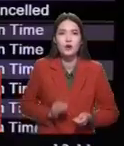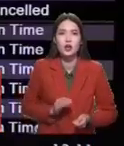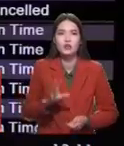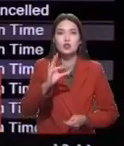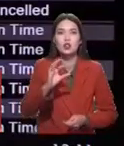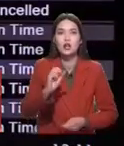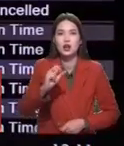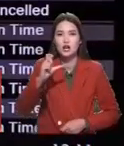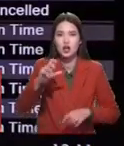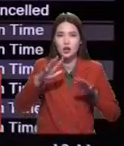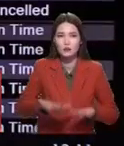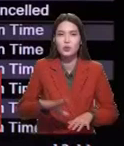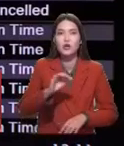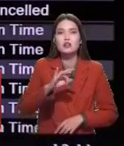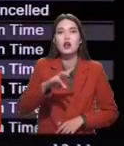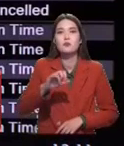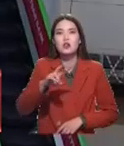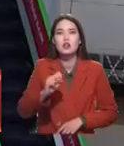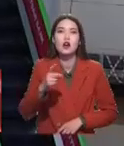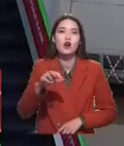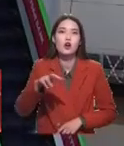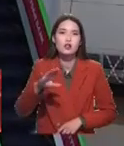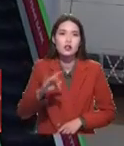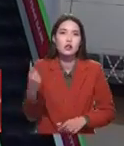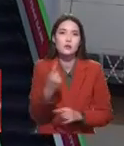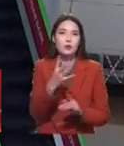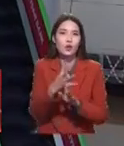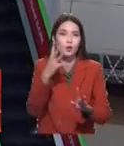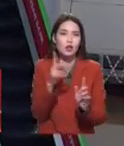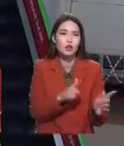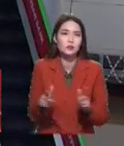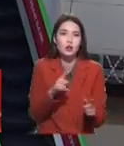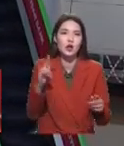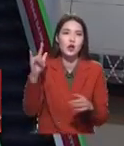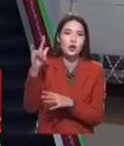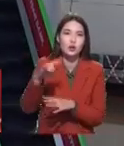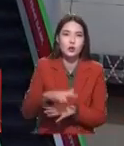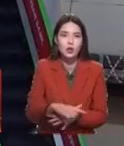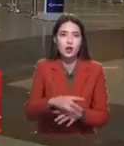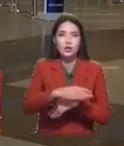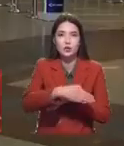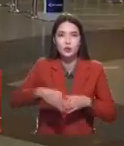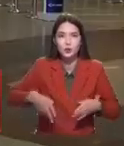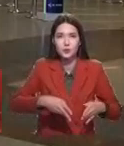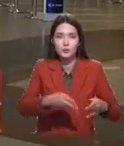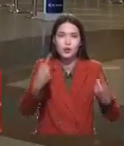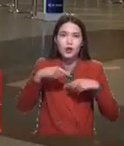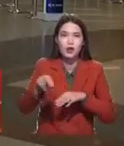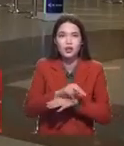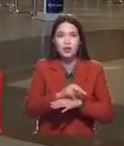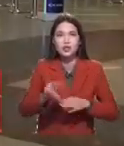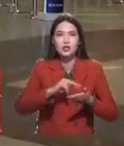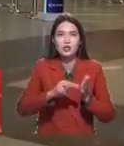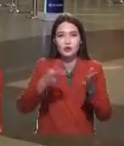Объединенных Арабских Эмиратов. Terminals Holding в первую очередь подготовит взлетно-посадочные полосы к реконструкции и планирует